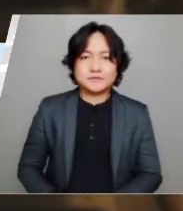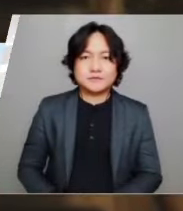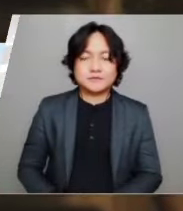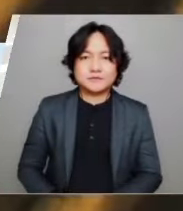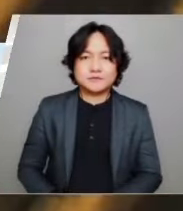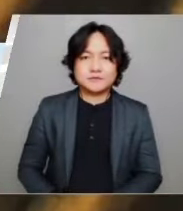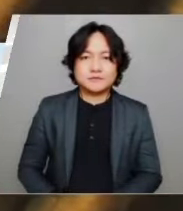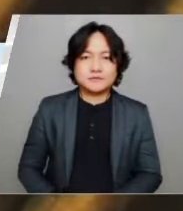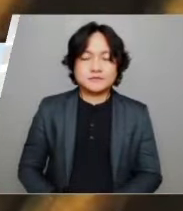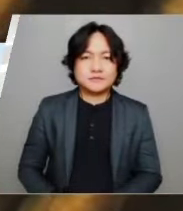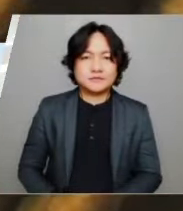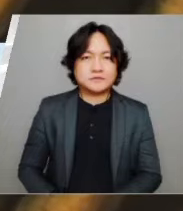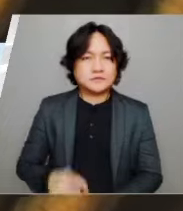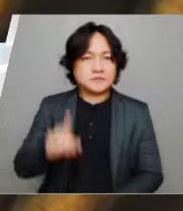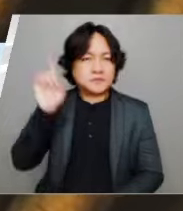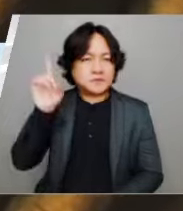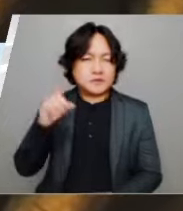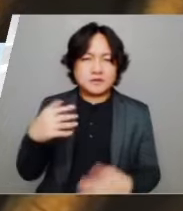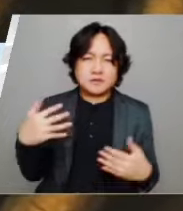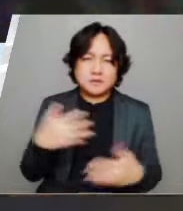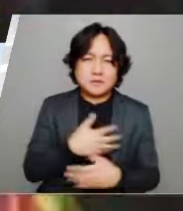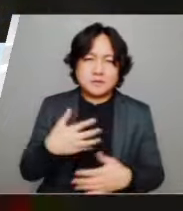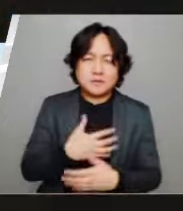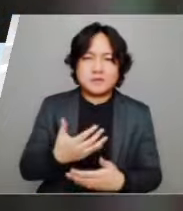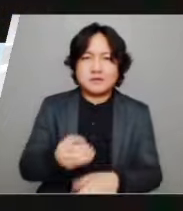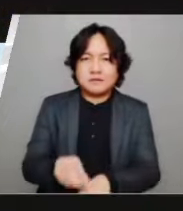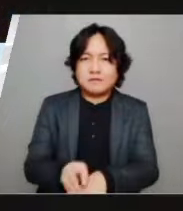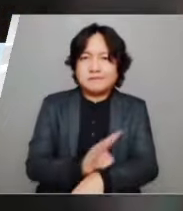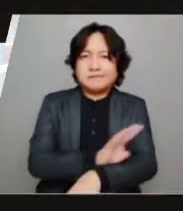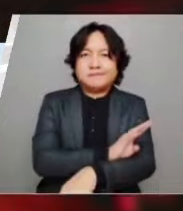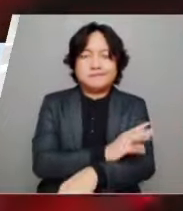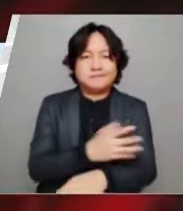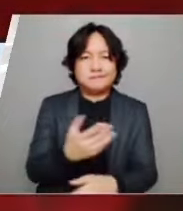Nakakakilabot, mga elementong sabangungot lang sana nakikita.